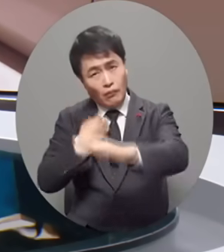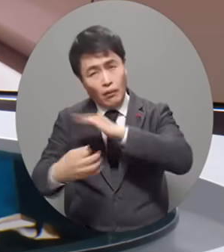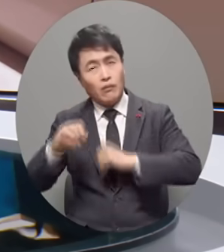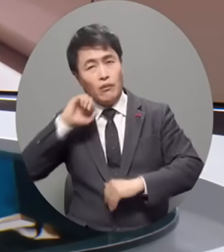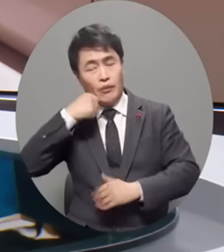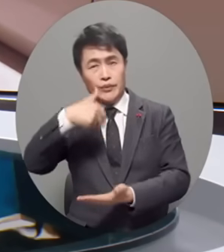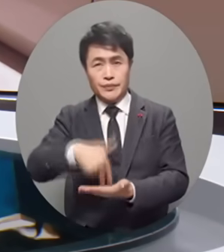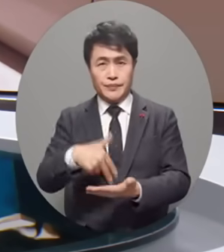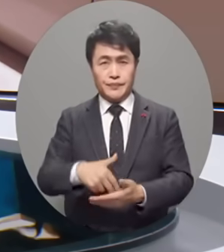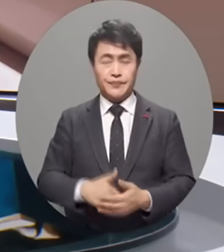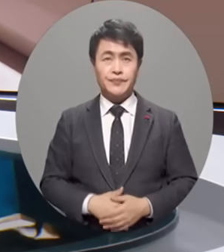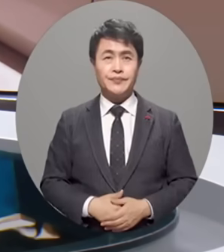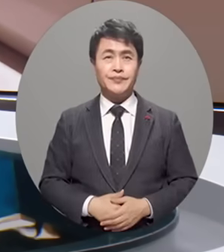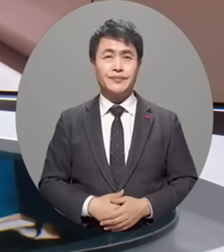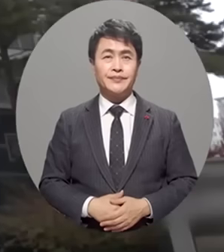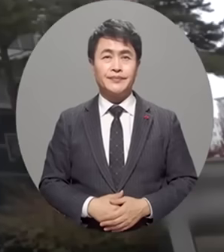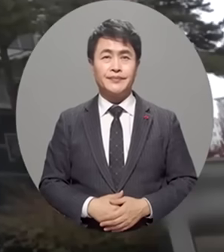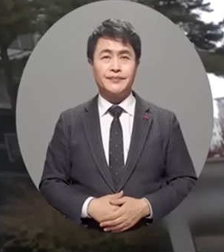전해드립니다.